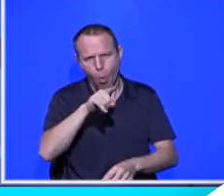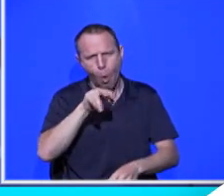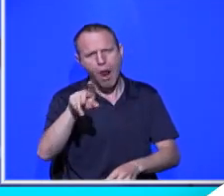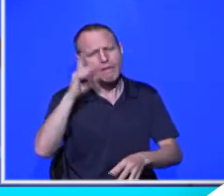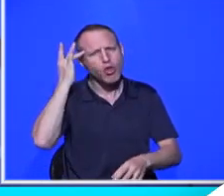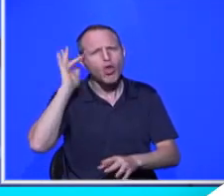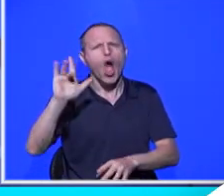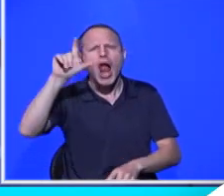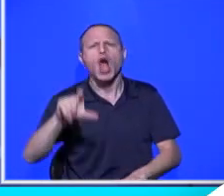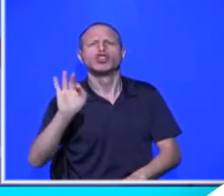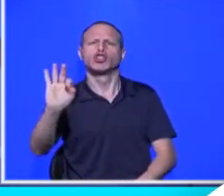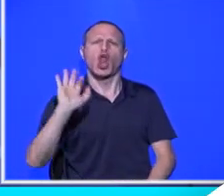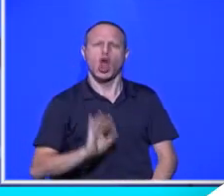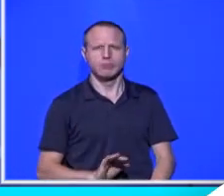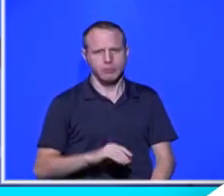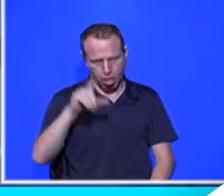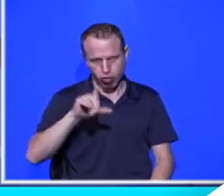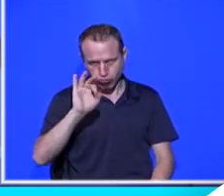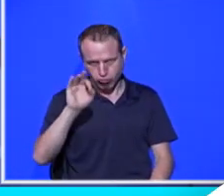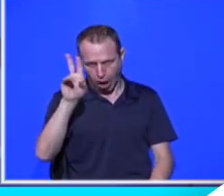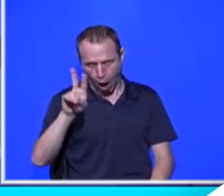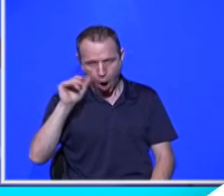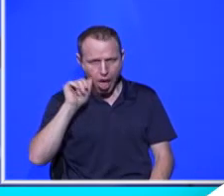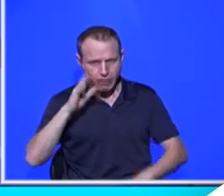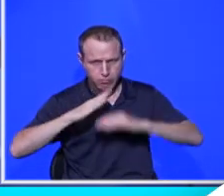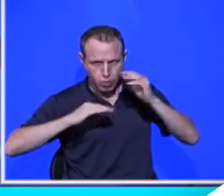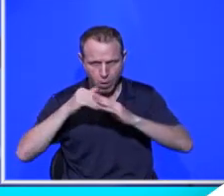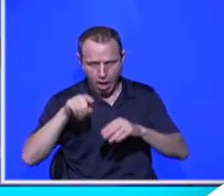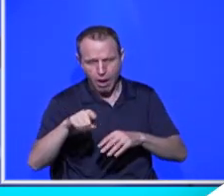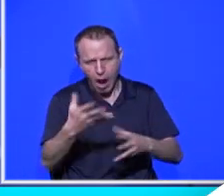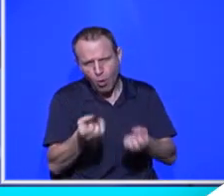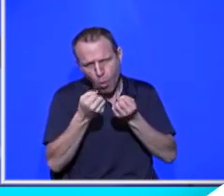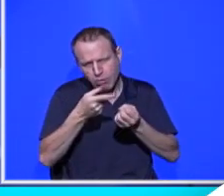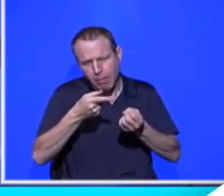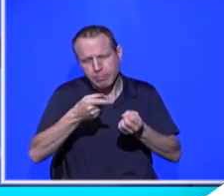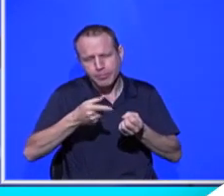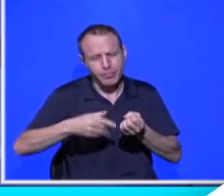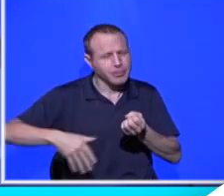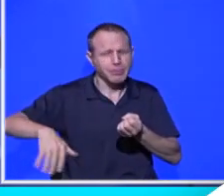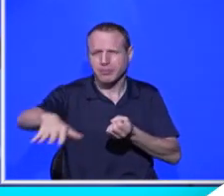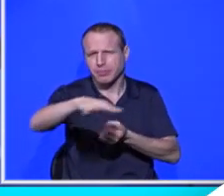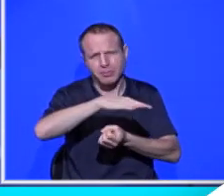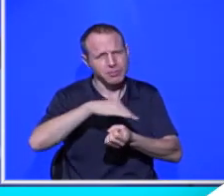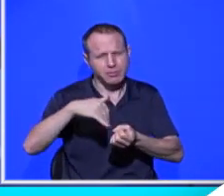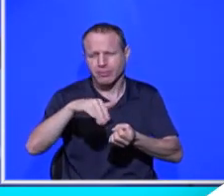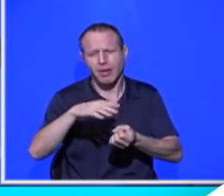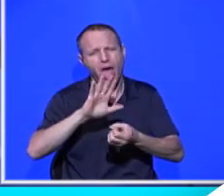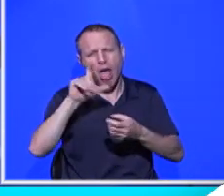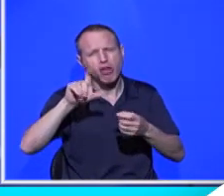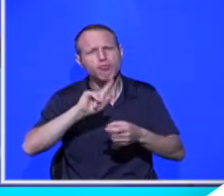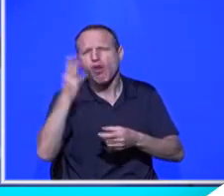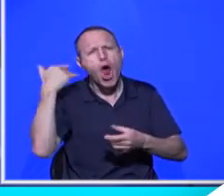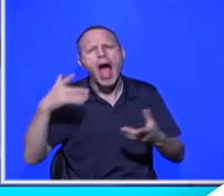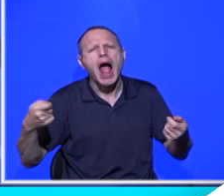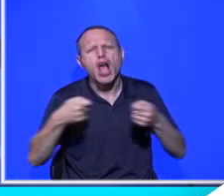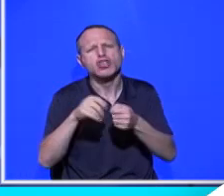שלו. האנשים האלה, דרך אגב, שכחול לבן מורכבת מהם, לקחו אותם מהיקב ומהגורן. זה אנשים שלא היה שום קשר ביניהם, לא לפני